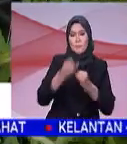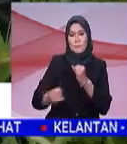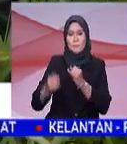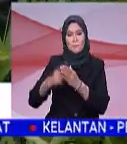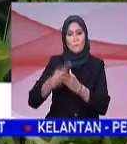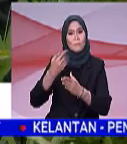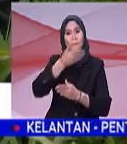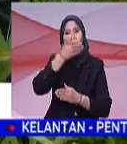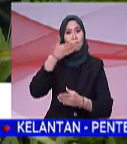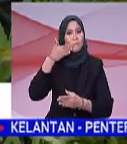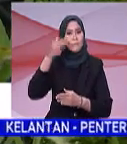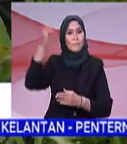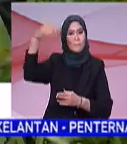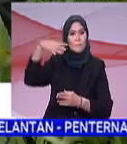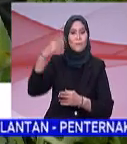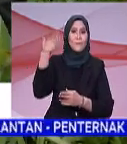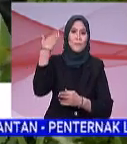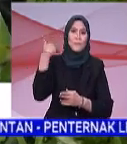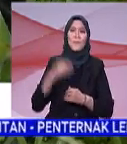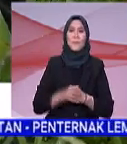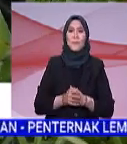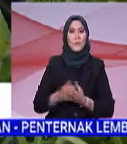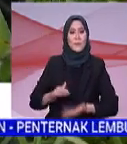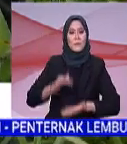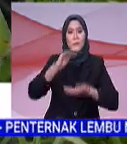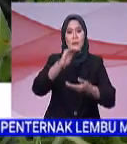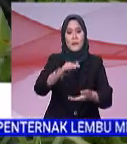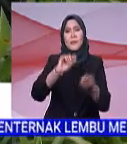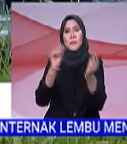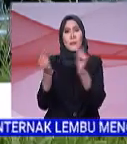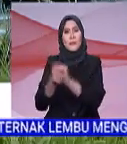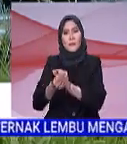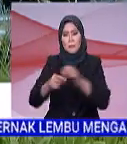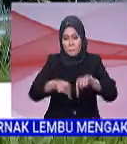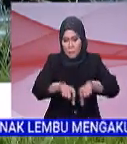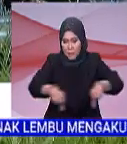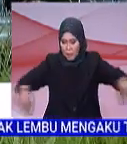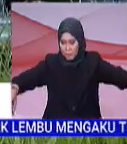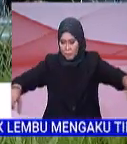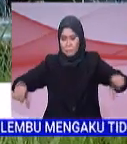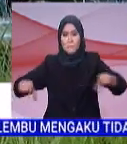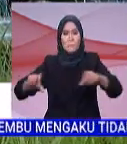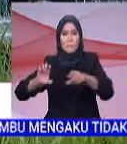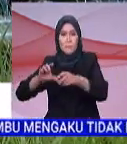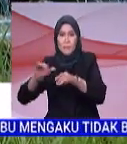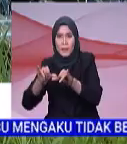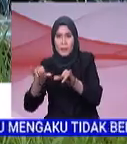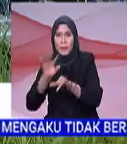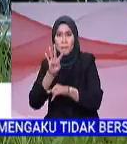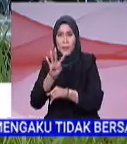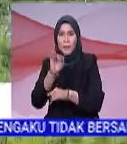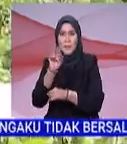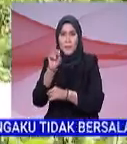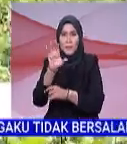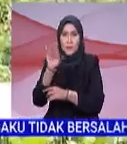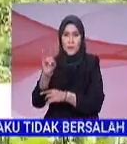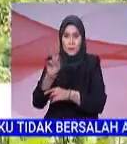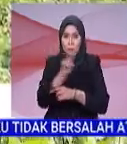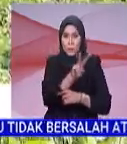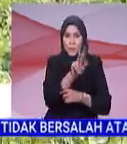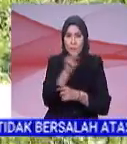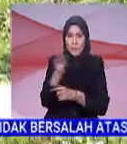Ramadhan lalu ia melibatkan kejang-kejang membekal dan menggantikan five polybrush 4inci sepanjang dua